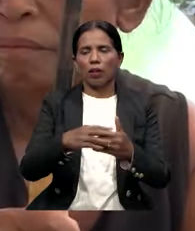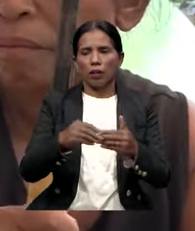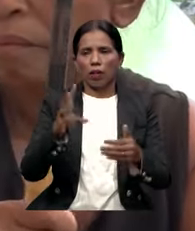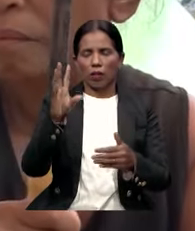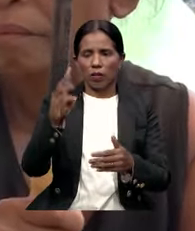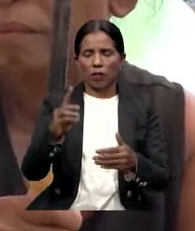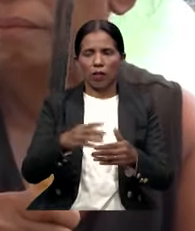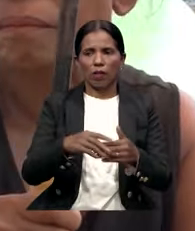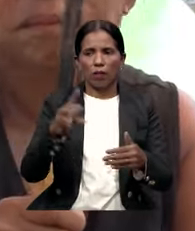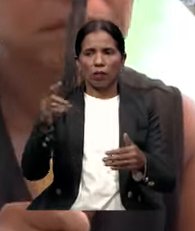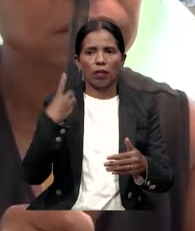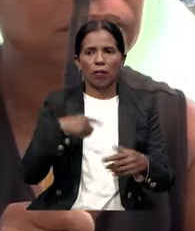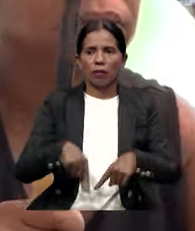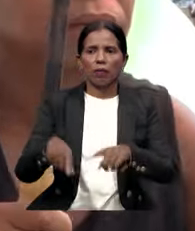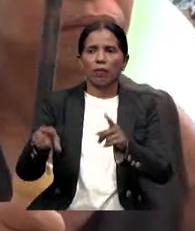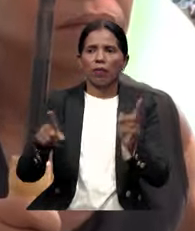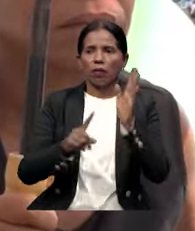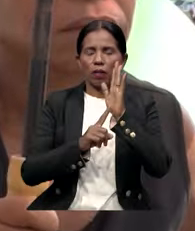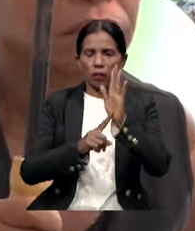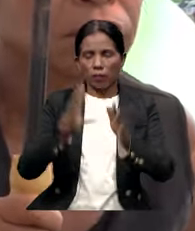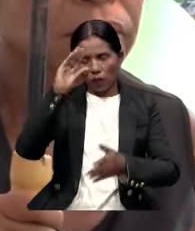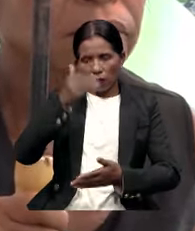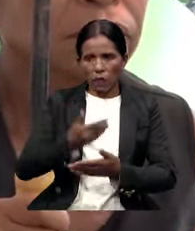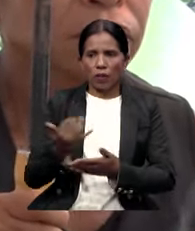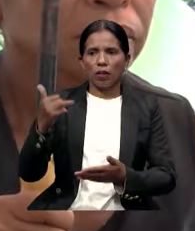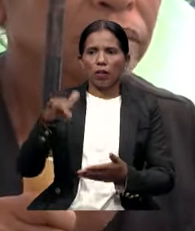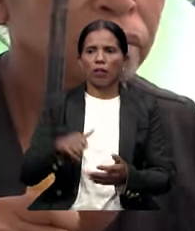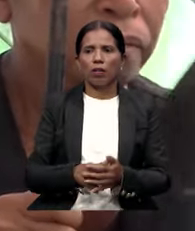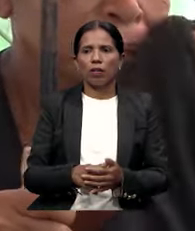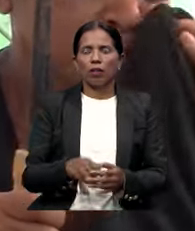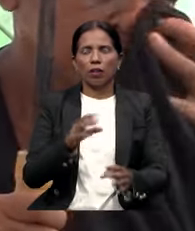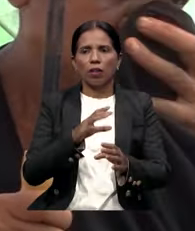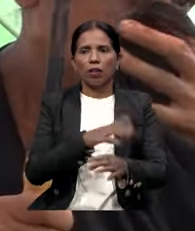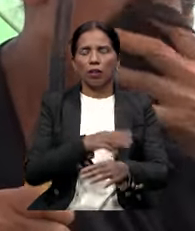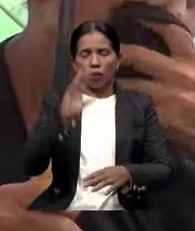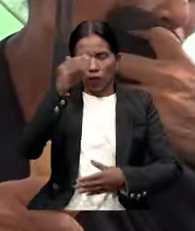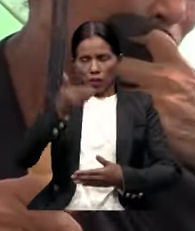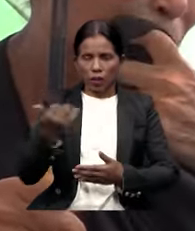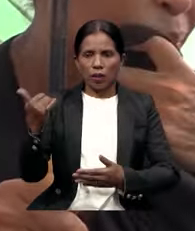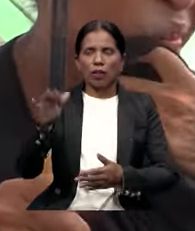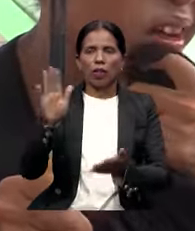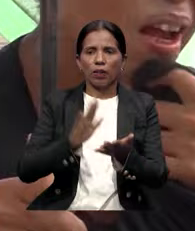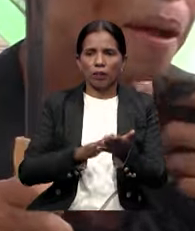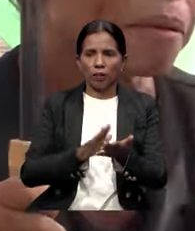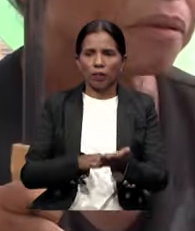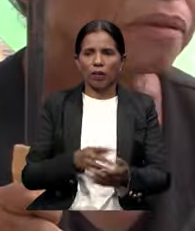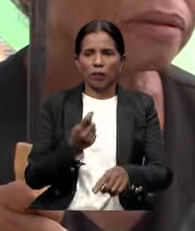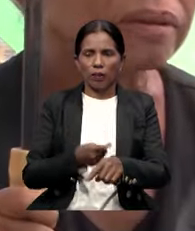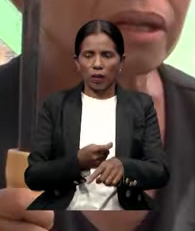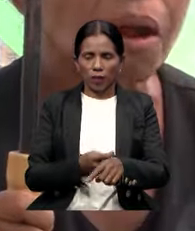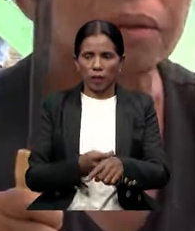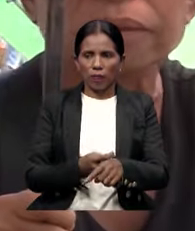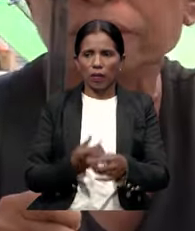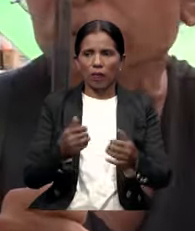dolar sana. Ami kilo fale bam lori sere mak pahat turu wan sira. Pis kari ko wan sira hiskola. Agora tempu ida ne kan